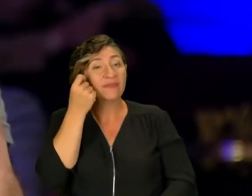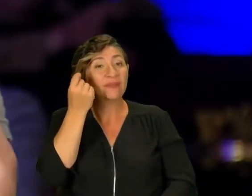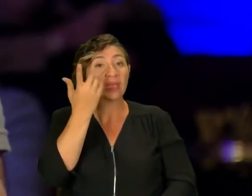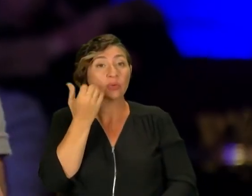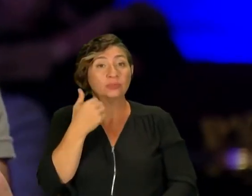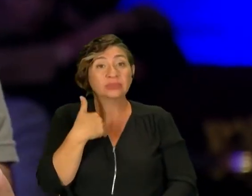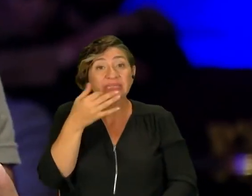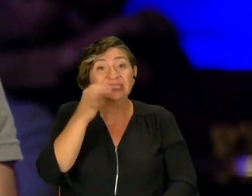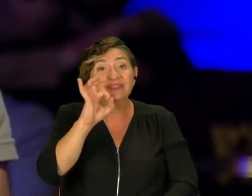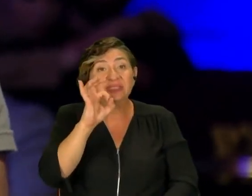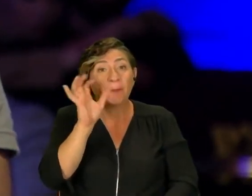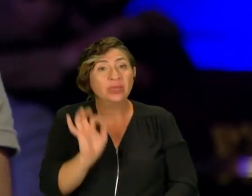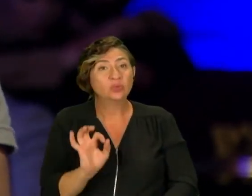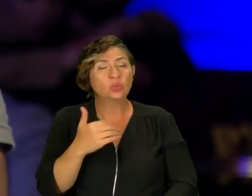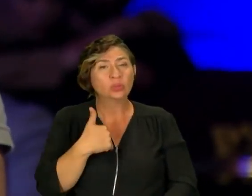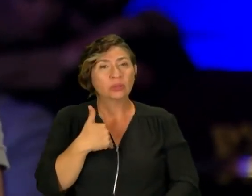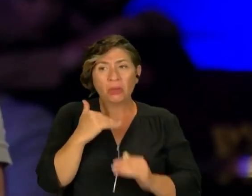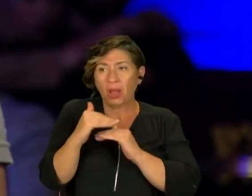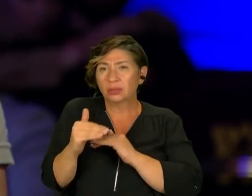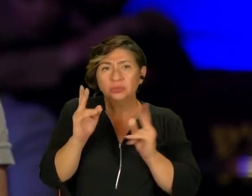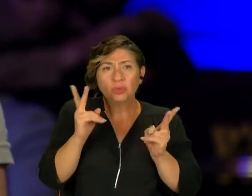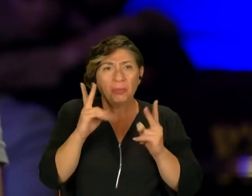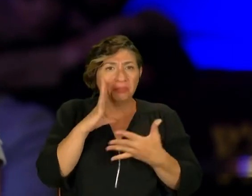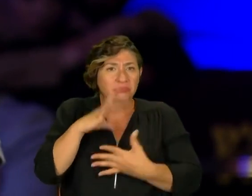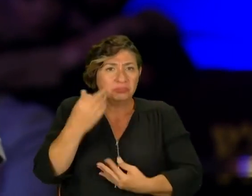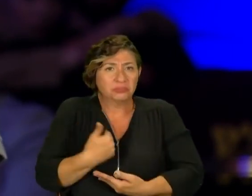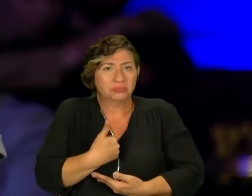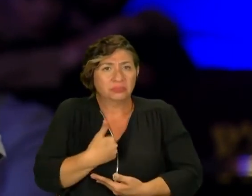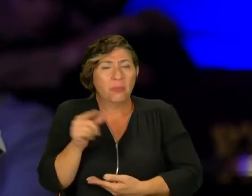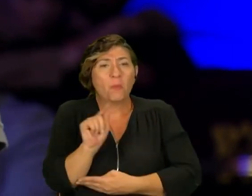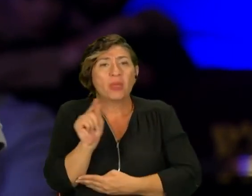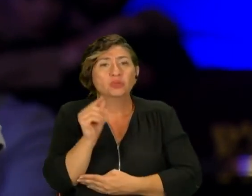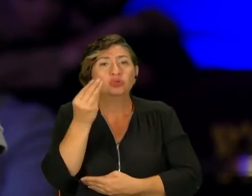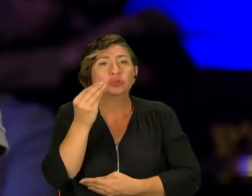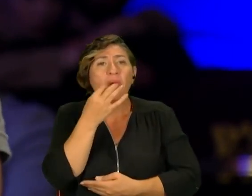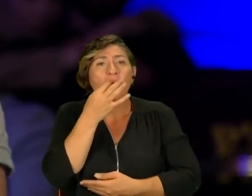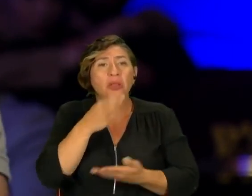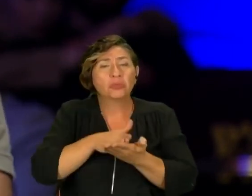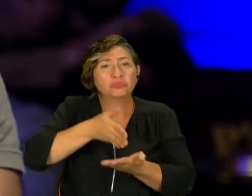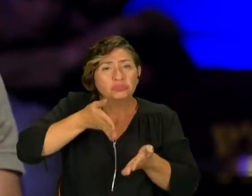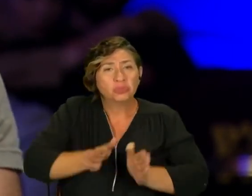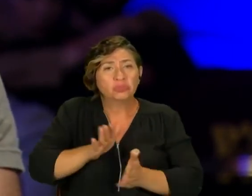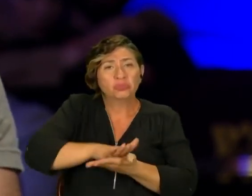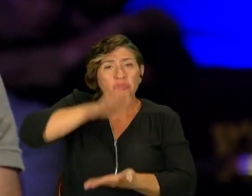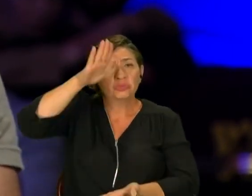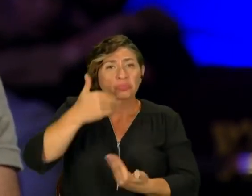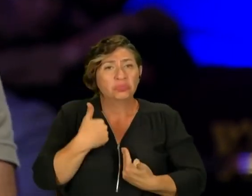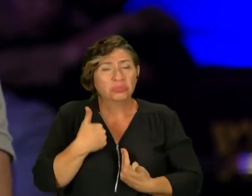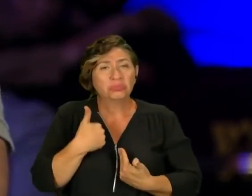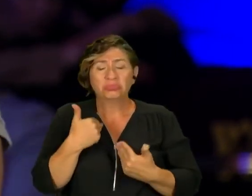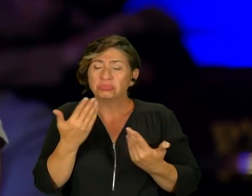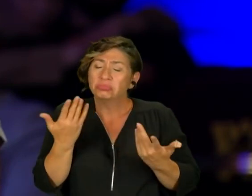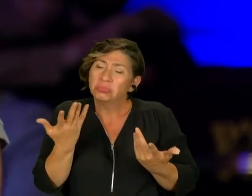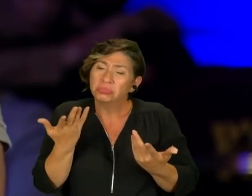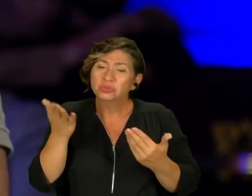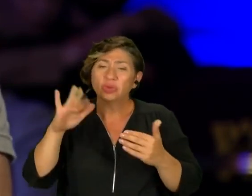de sıfırdan geliyoruz. Yani ben halkın içinden sıradan biriyim baktığınız zaman. Bir memur çocuğuyum. Ankara'da büyüdüm, doğdum. Yetiştim.